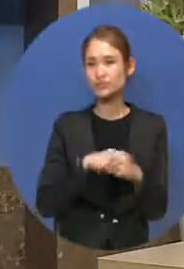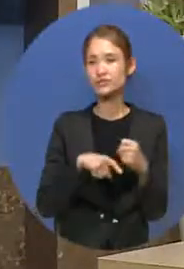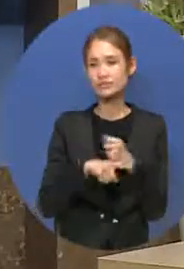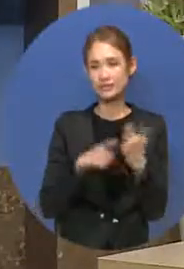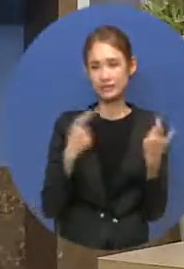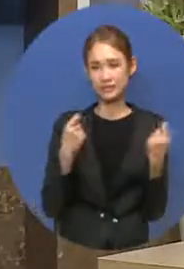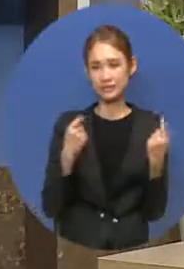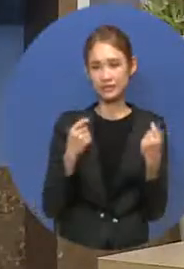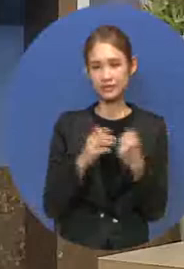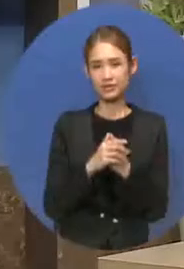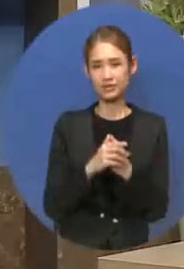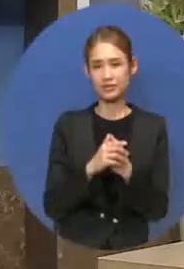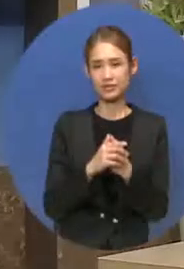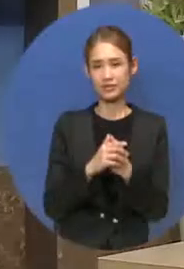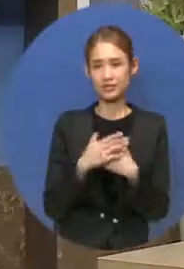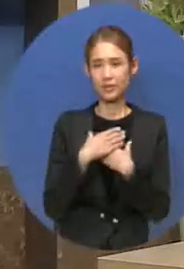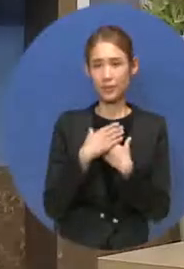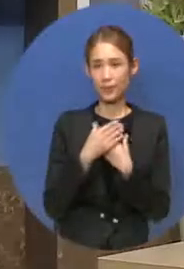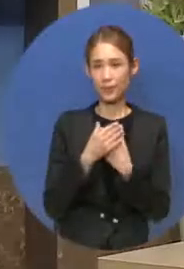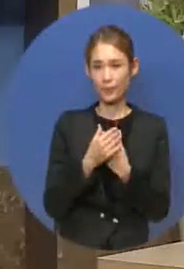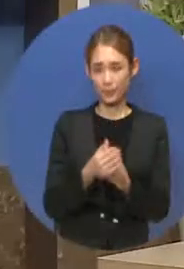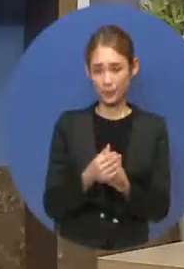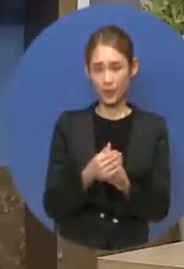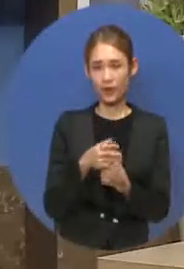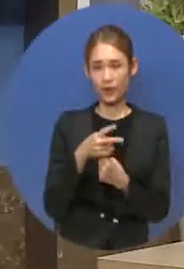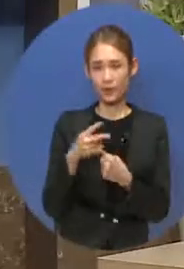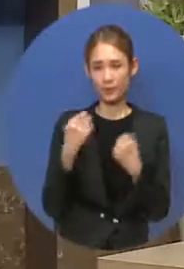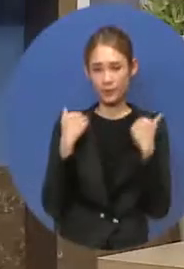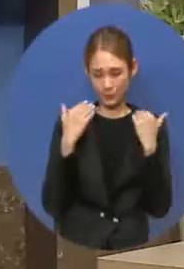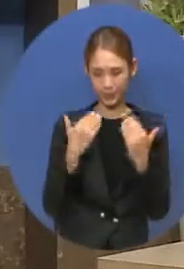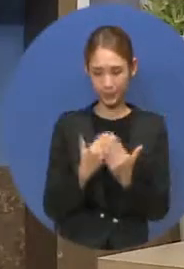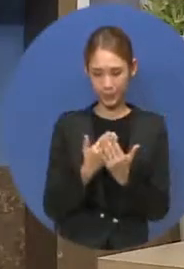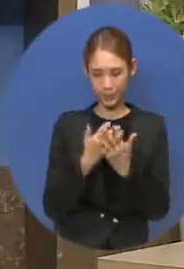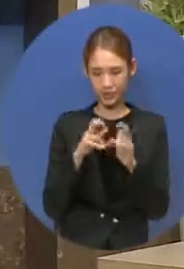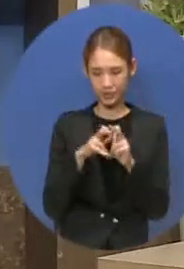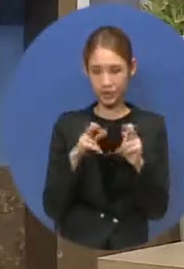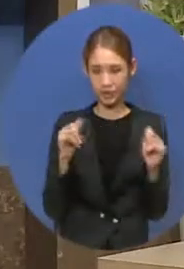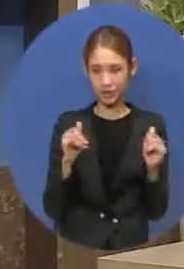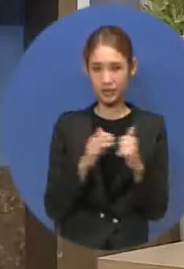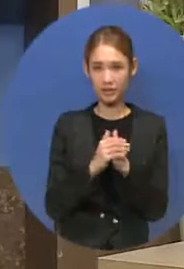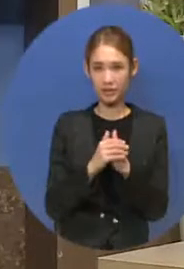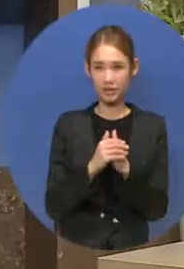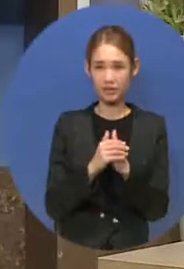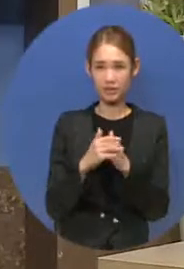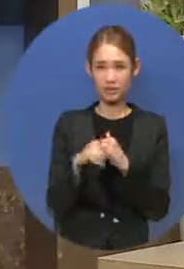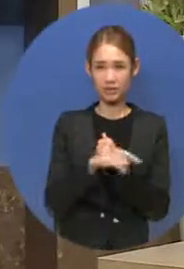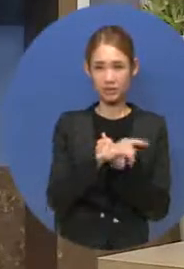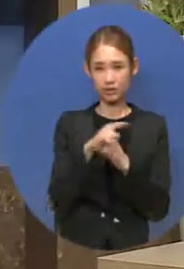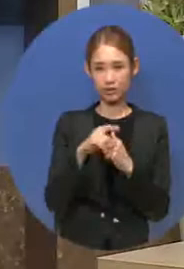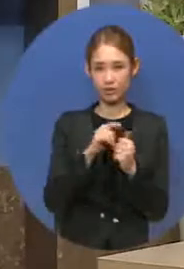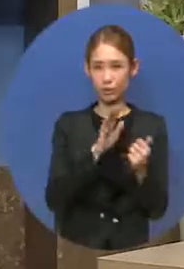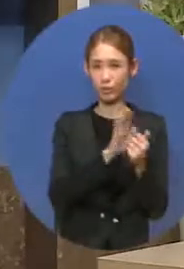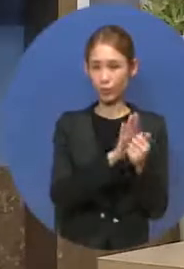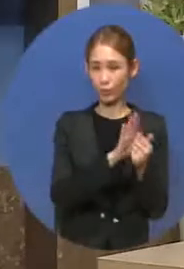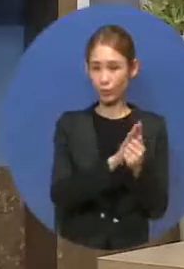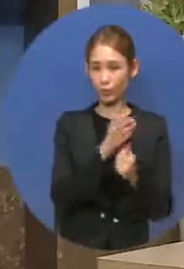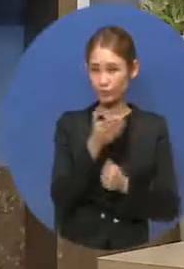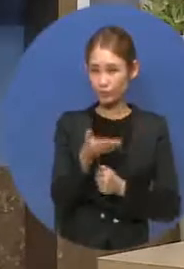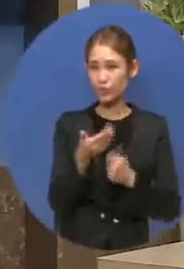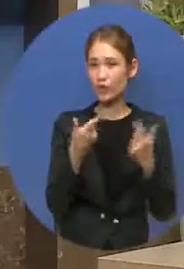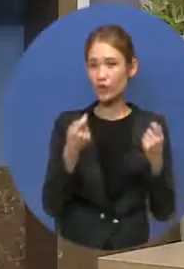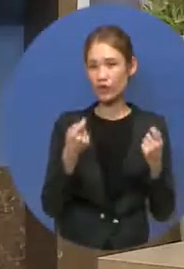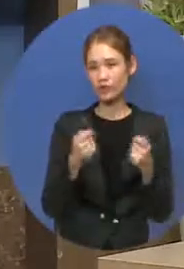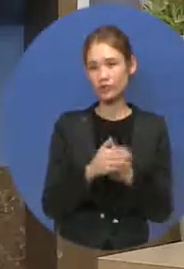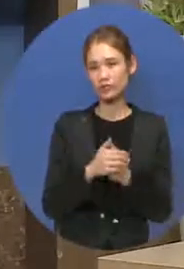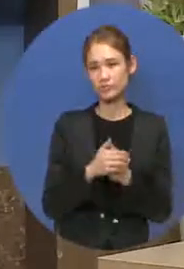것 같거든요. 같습니다. 거기서 오는 그런 편안함이 또 이런 발달장애 분들에게도 많은 도움이 되는 것